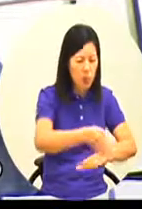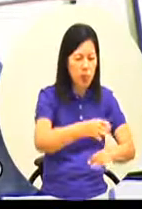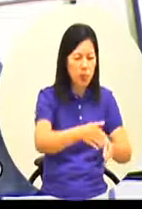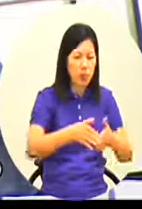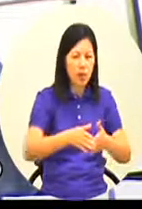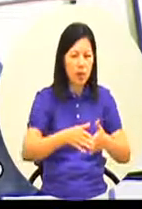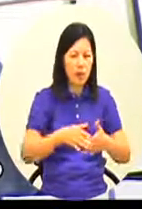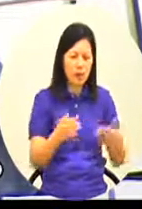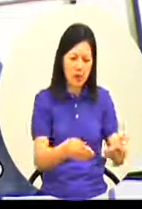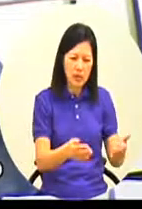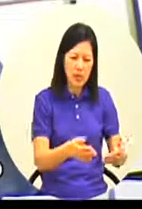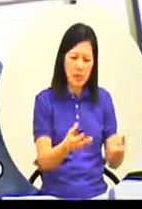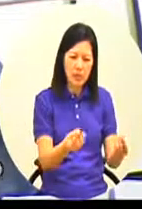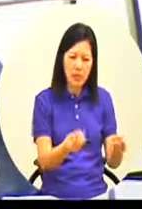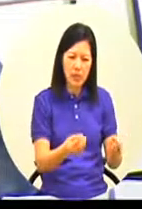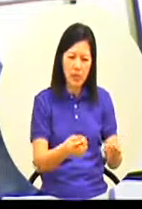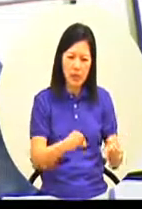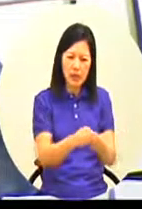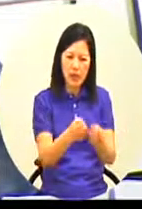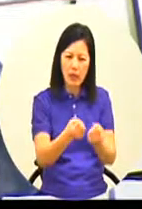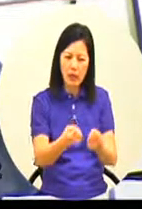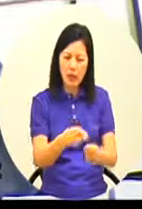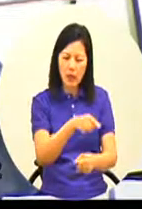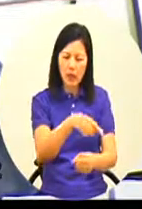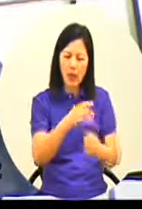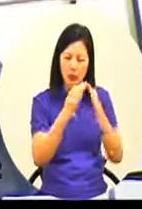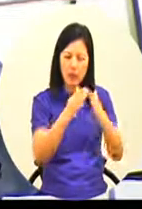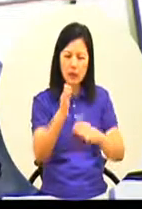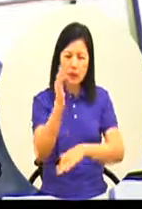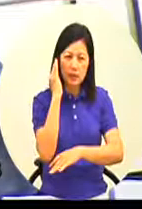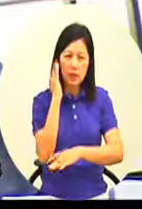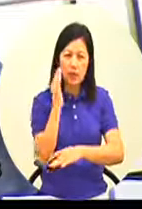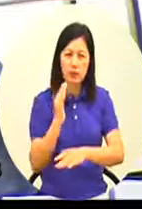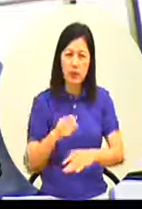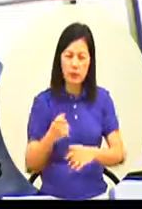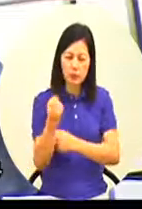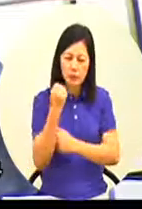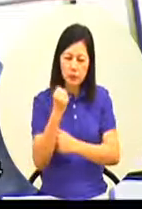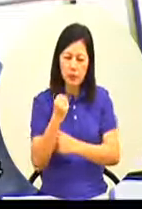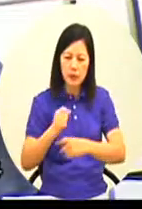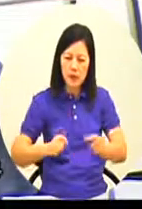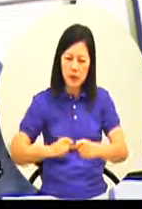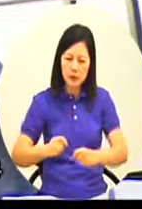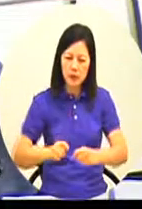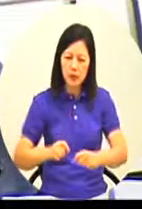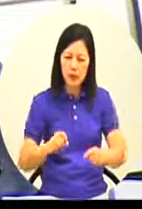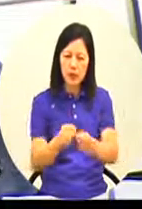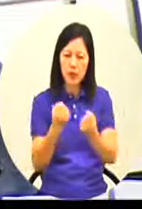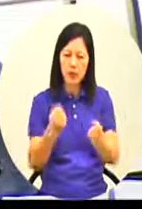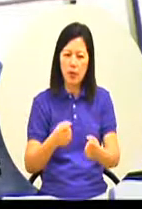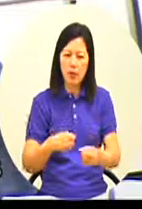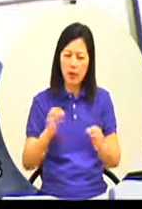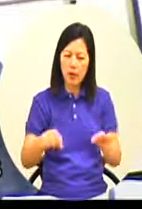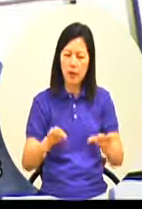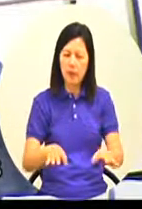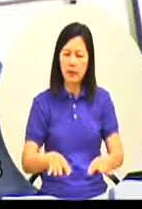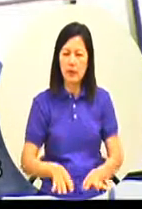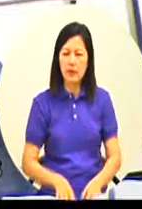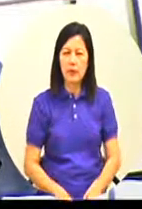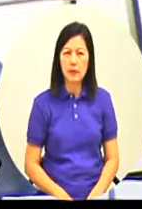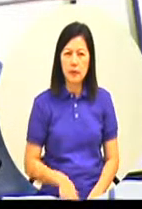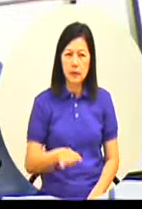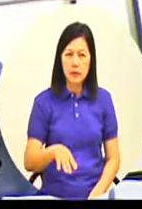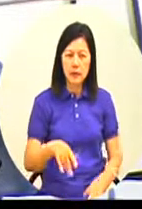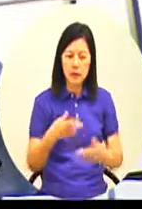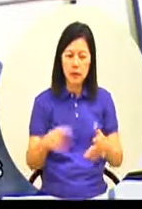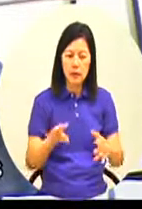觉得真的是破坏了整个我们市府的努力。真的也这个让这个计划，让这个湿地公